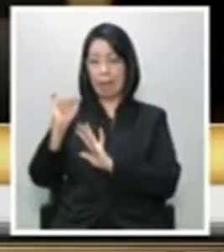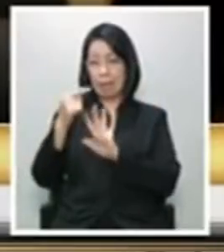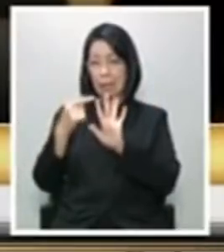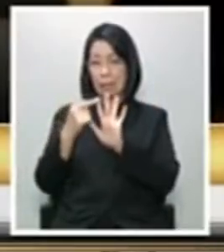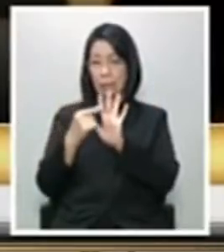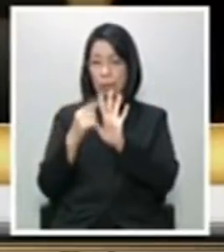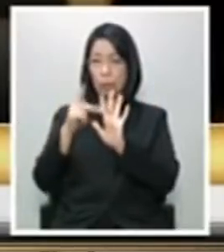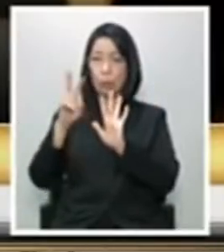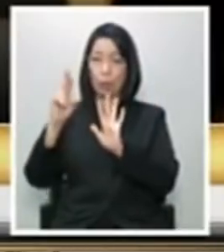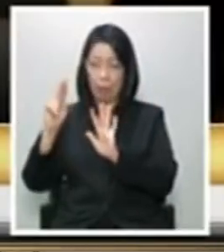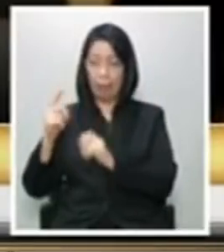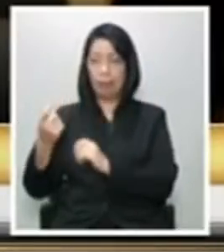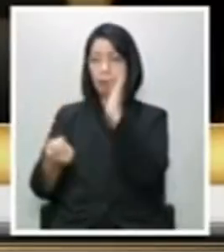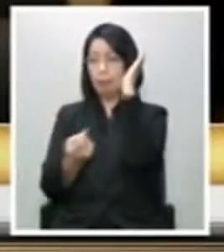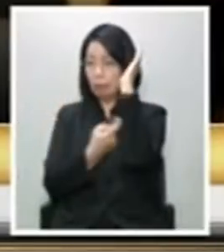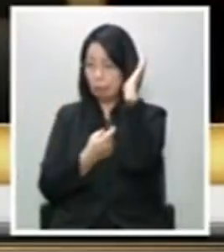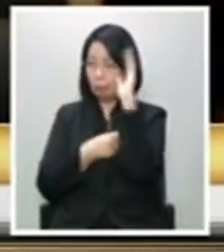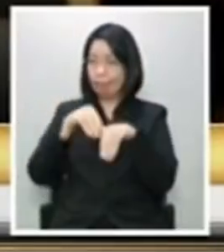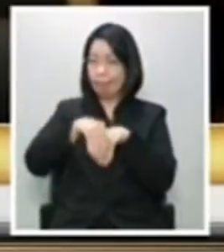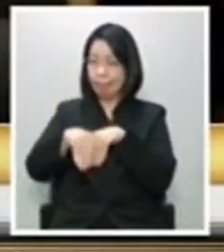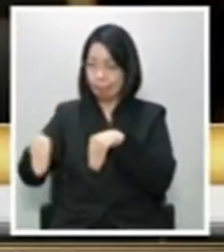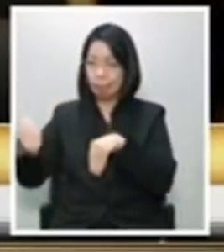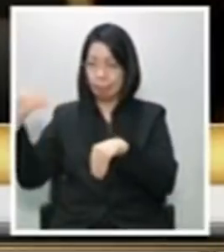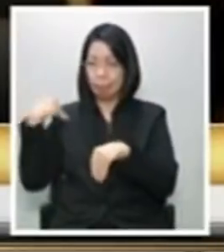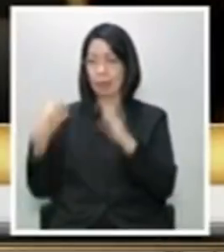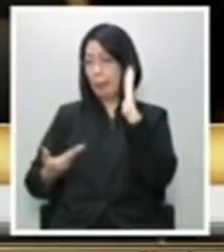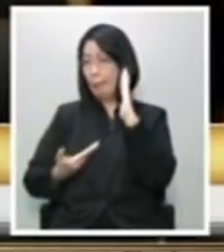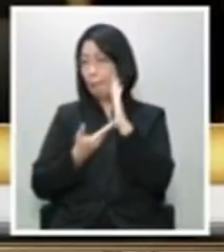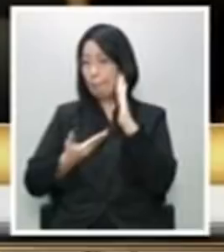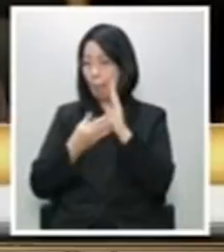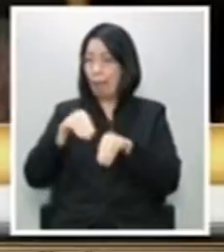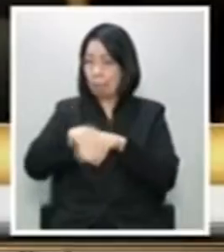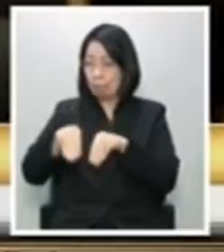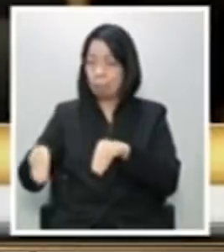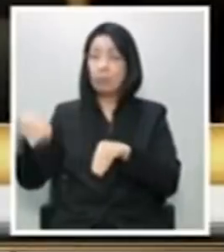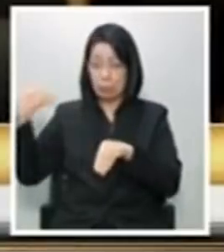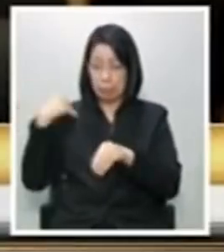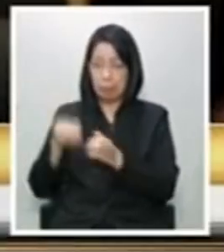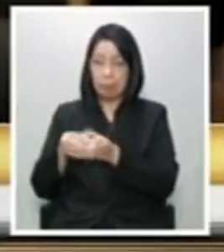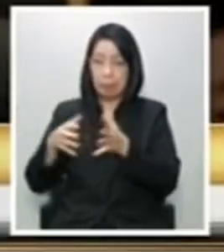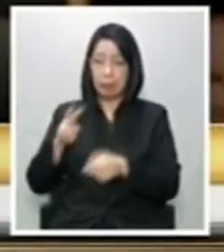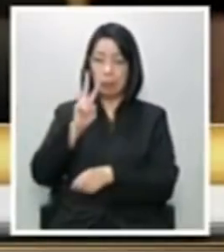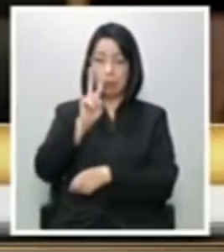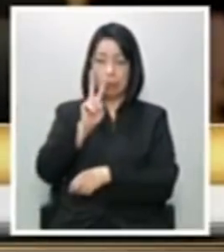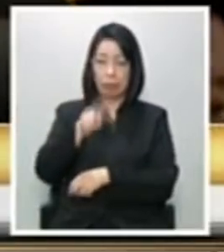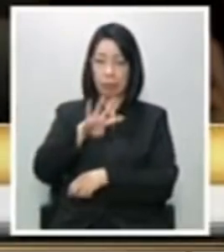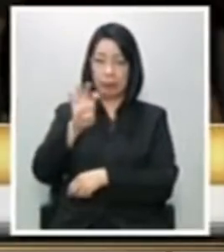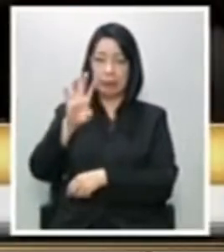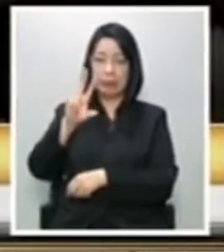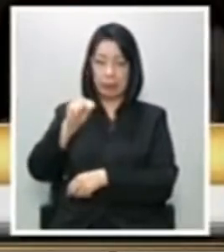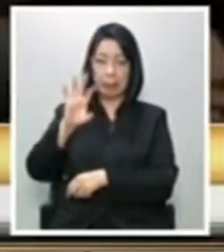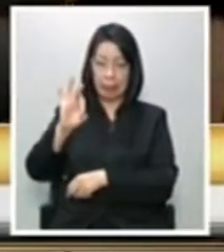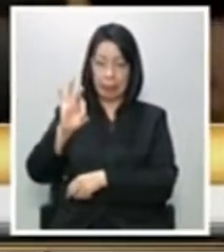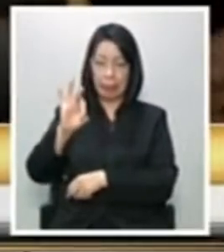สวนยางนั่นคือจุดเริ่มต้นของการปลูกปาล์มเพราะฉะนั้นตั้งแต่2439มาจนถึงปี